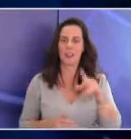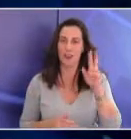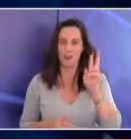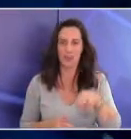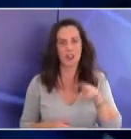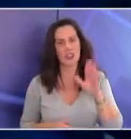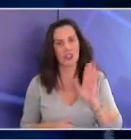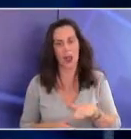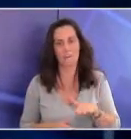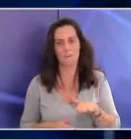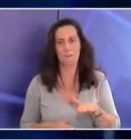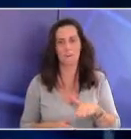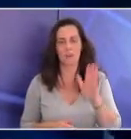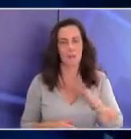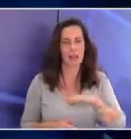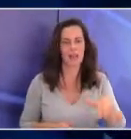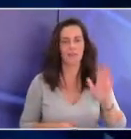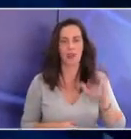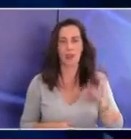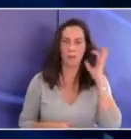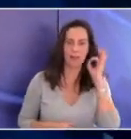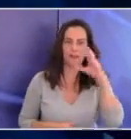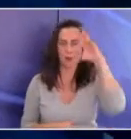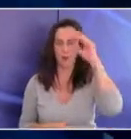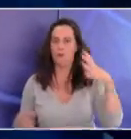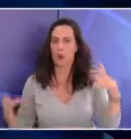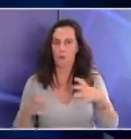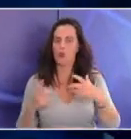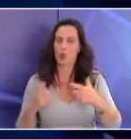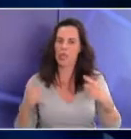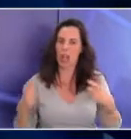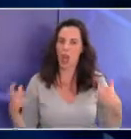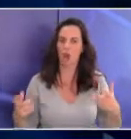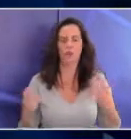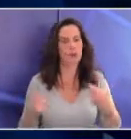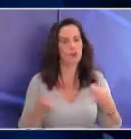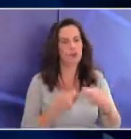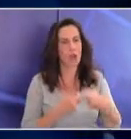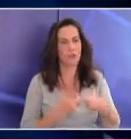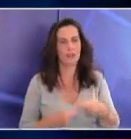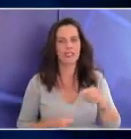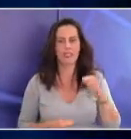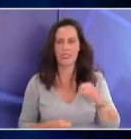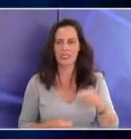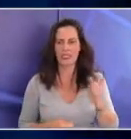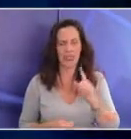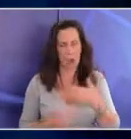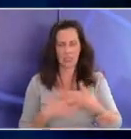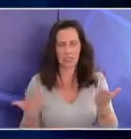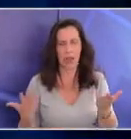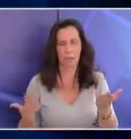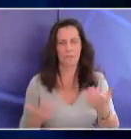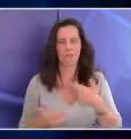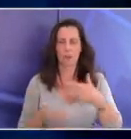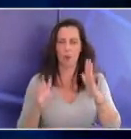וכשיש גם ילדים וגם ילדות, והקבוצות הולכות וגדלות, והרבה מאוד שותפים, זה לא בא ברגל,